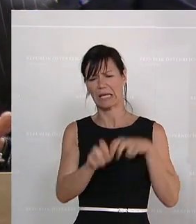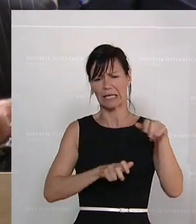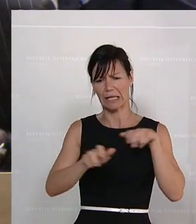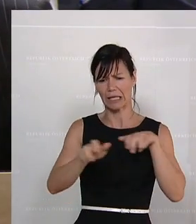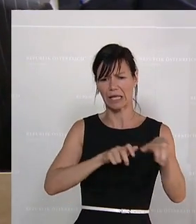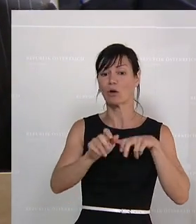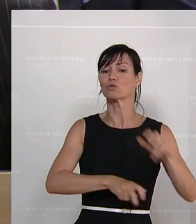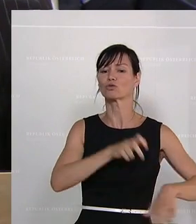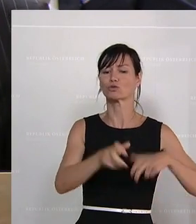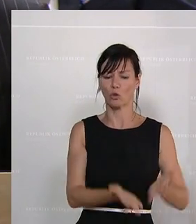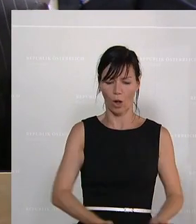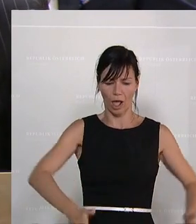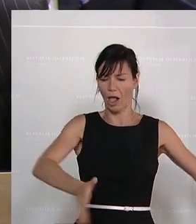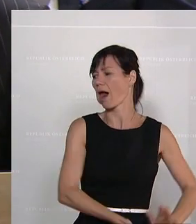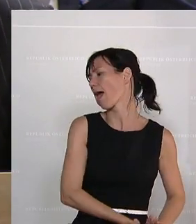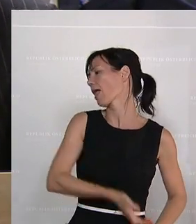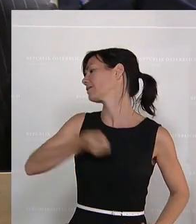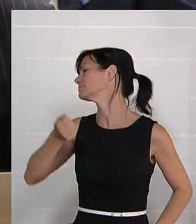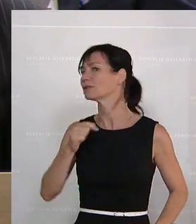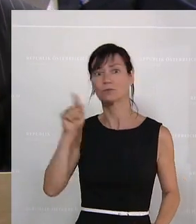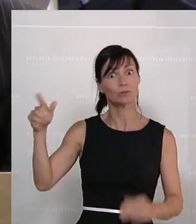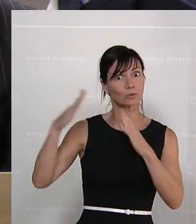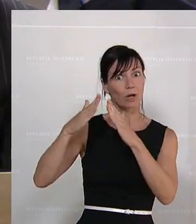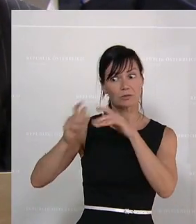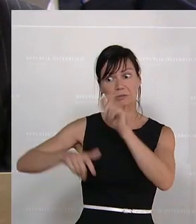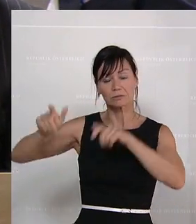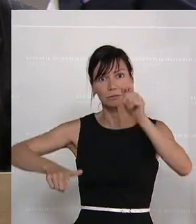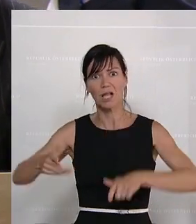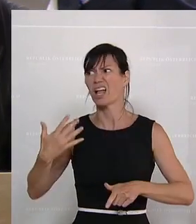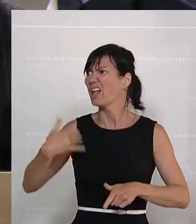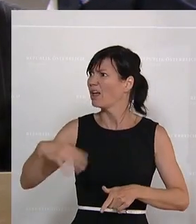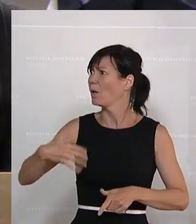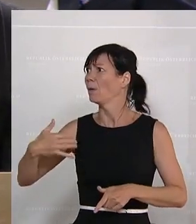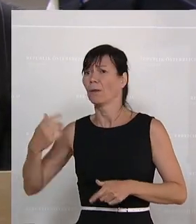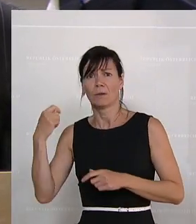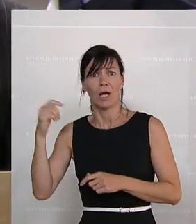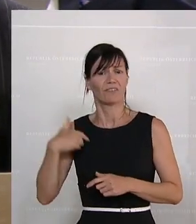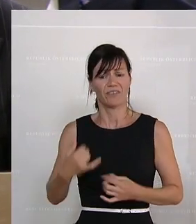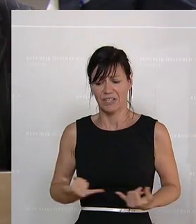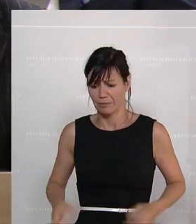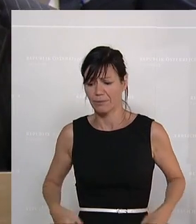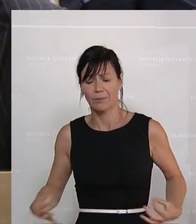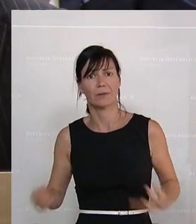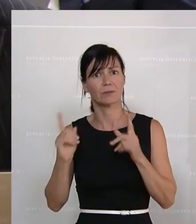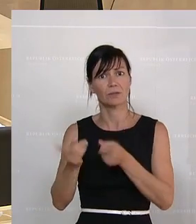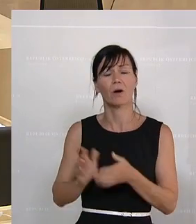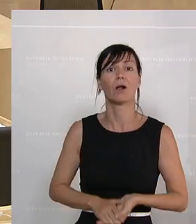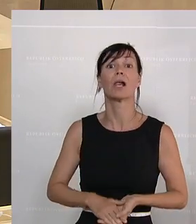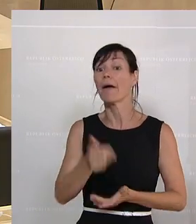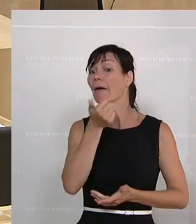während sie zu hause mit der teuerung kämpfen und der grüne sozialminister zum beispiel verkippt